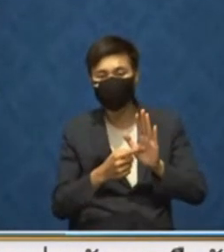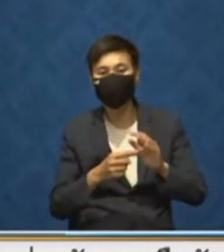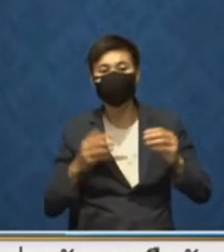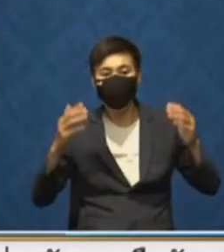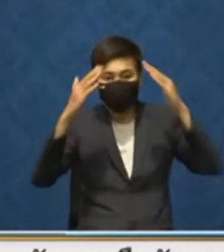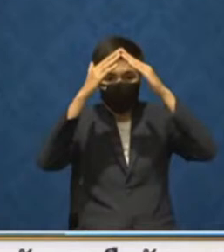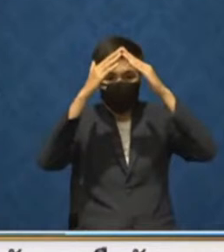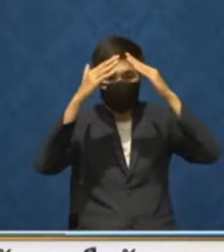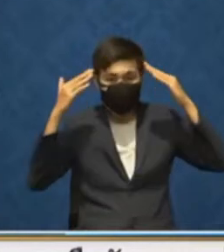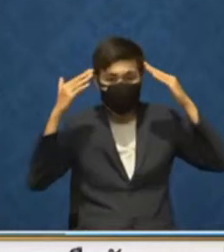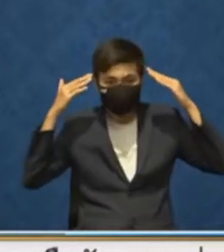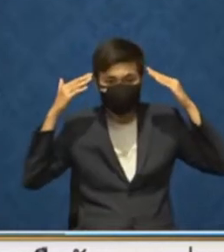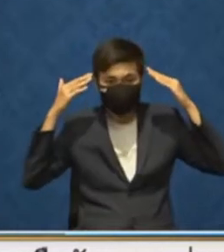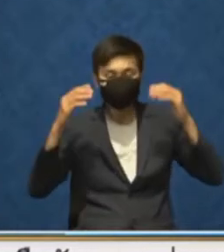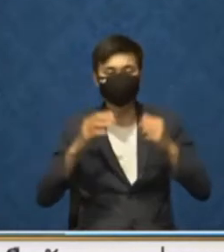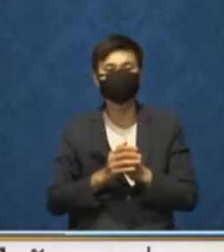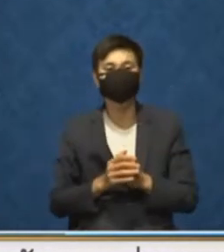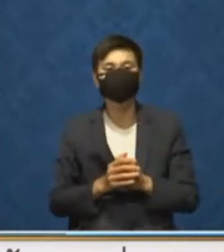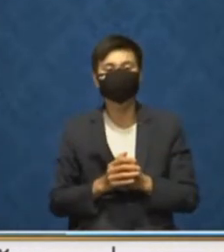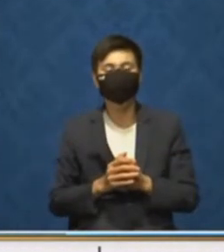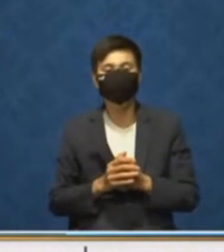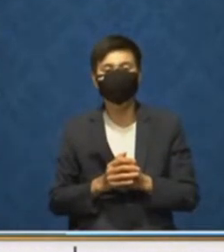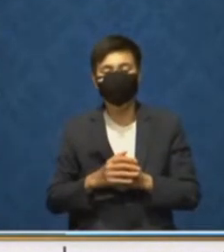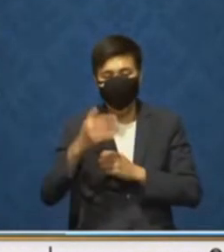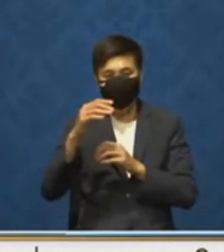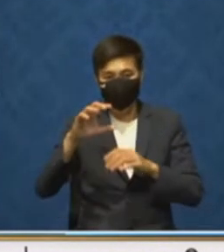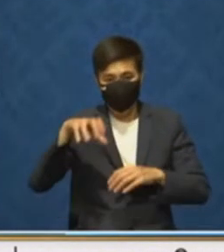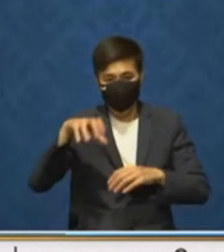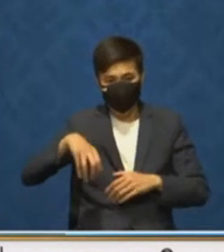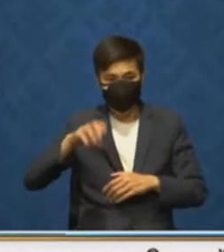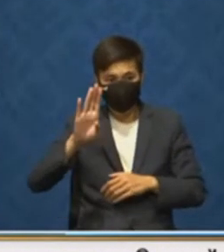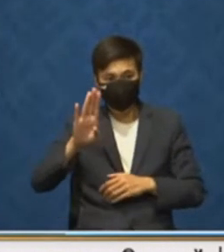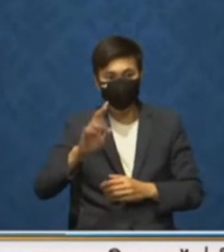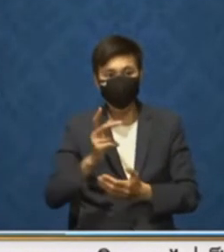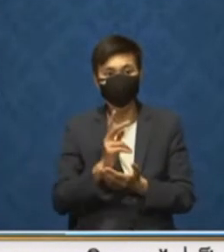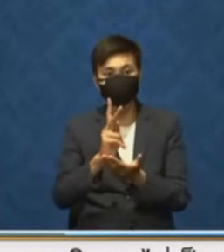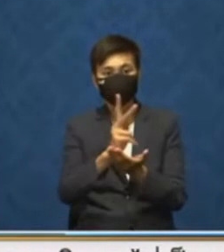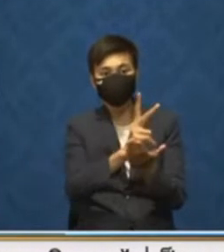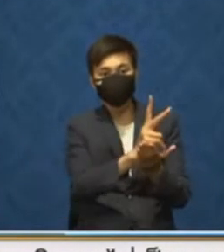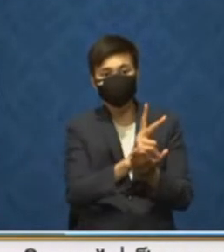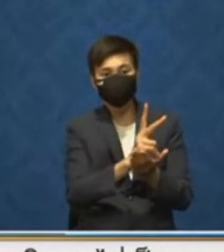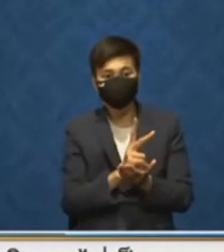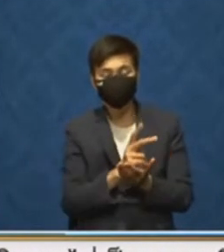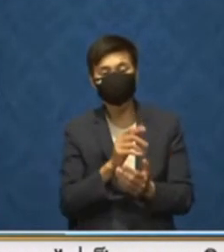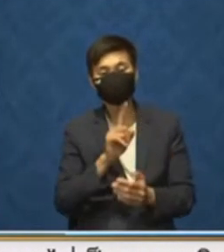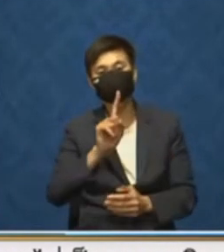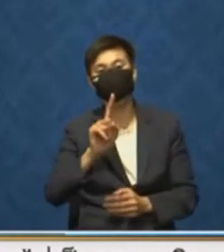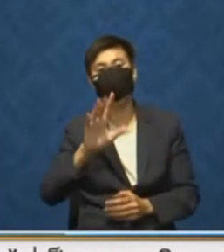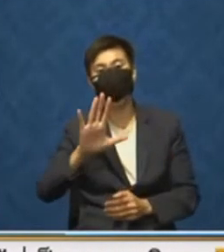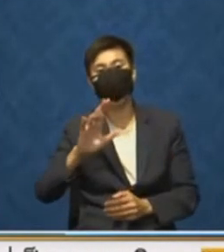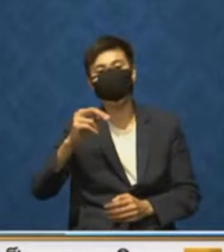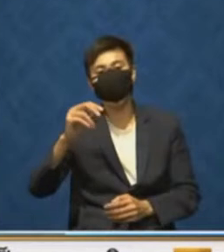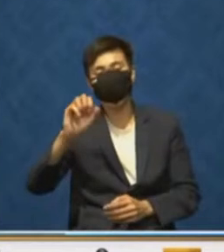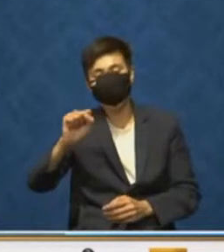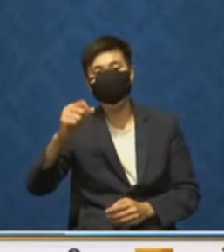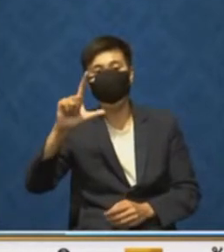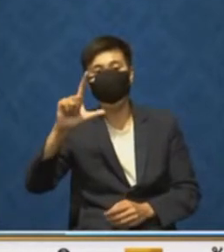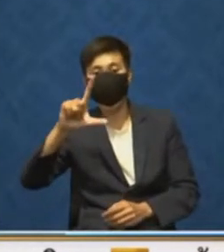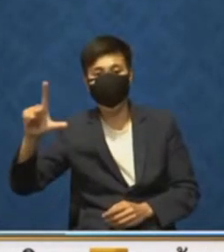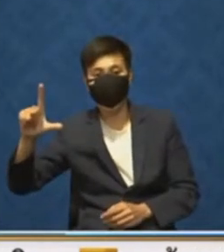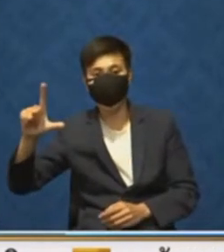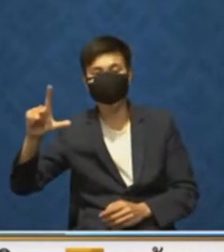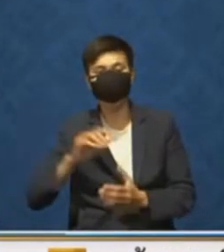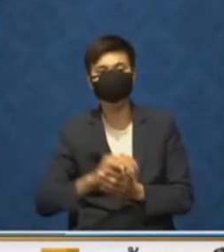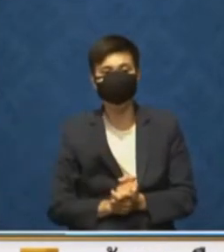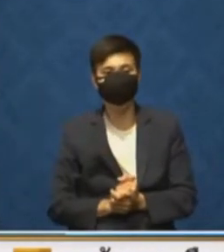ครับบริษัทรถชื่อวินฟาสในวันเดียวกันเข้ากู้เงินป้อมเด็ก 1.5แสนล้านจากบริษัทอย่างซิตี้กรุ๊ปจากบริษัทอย่าง